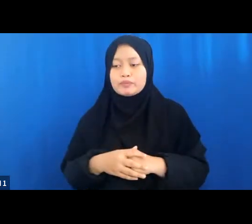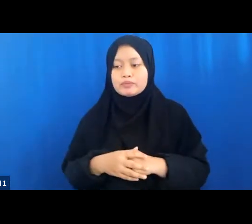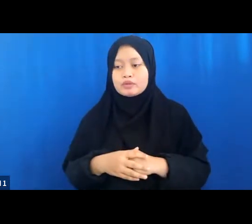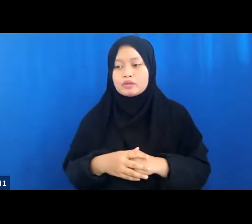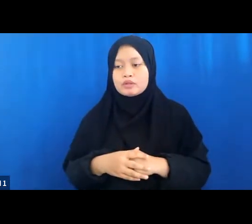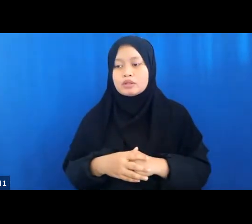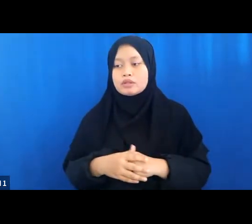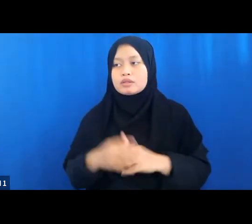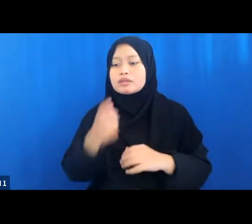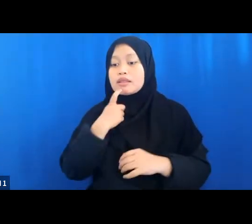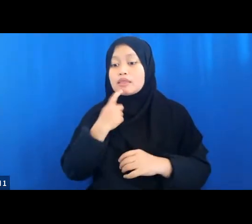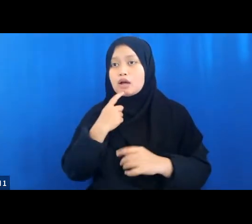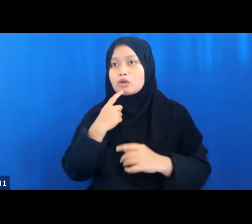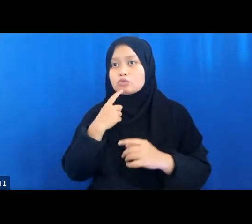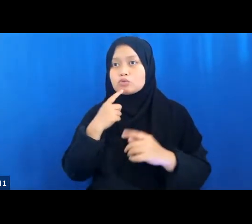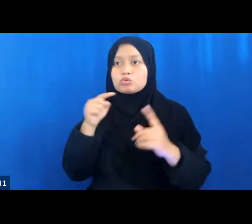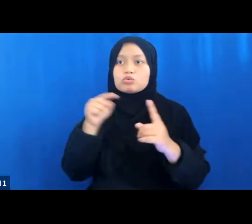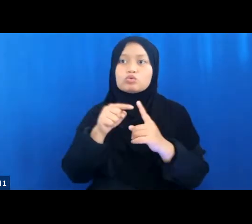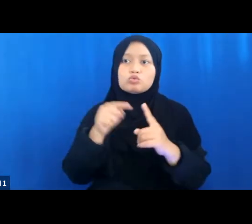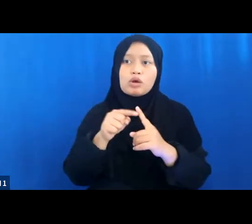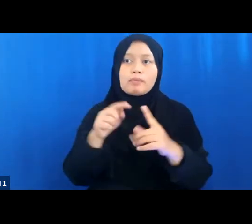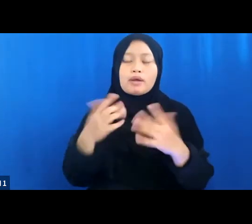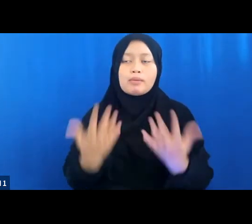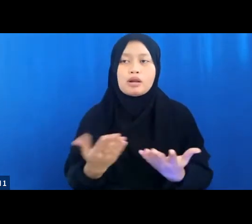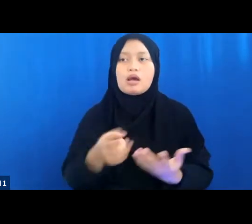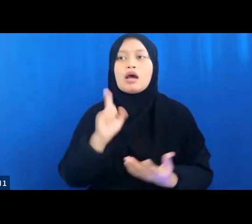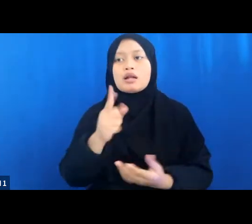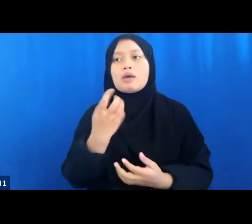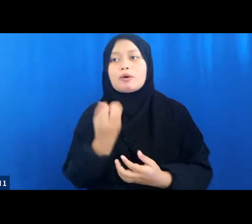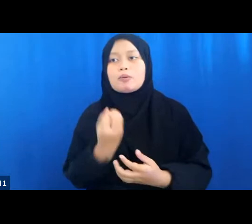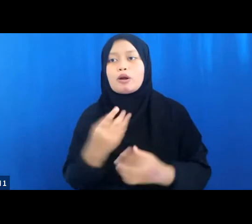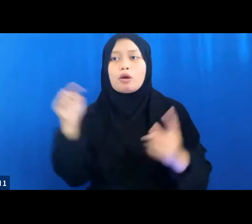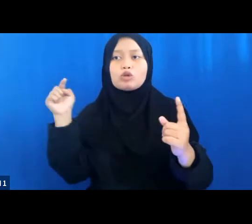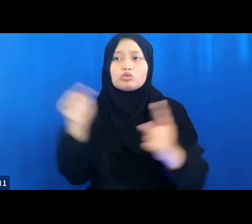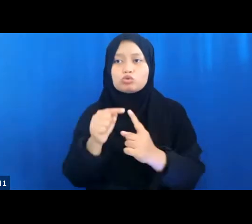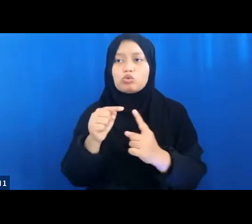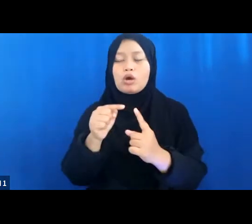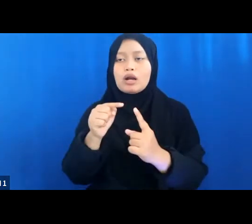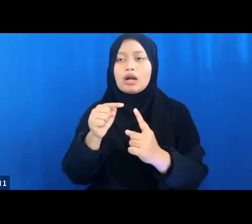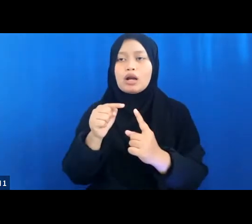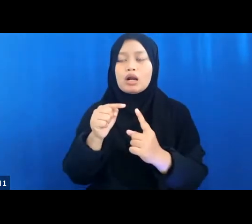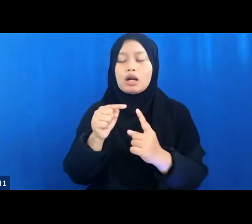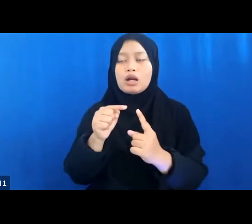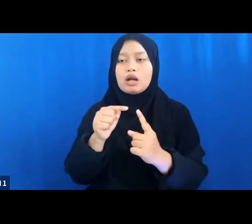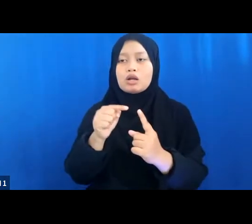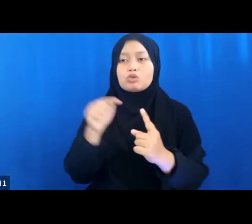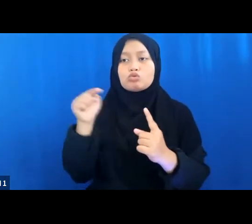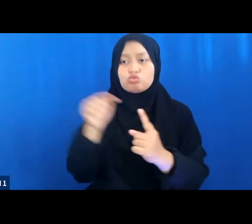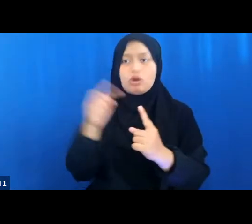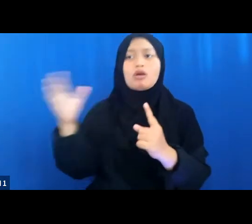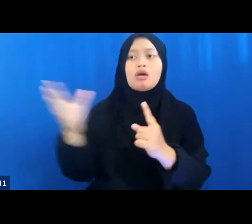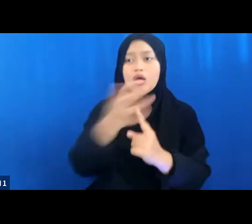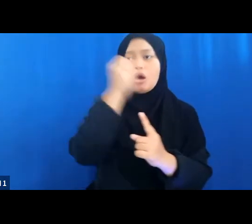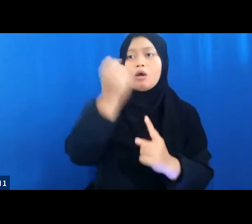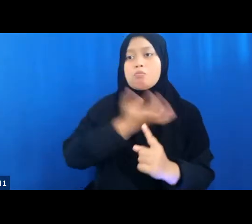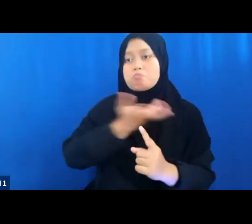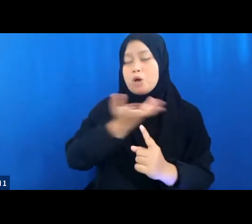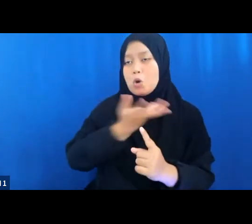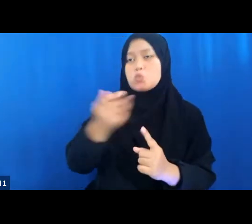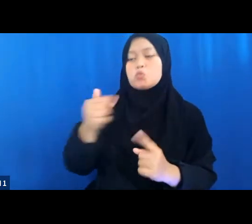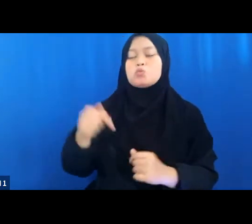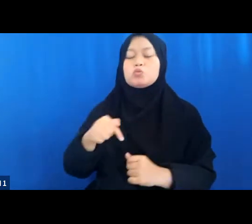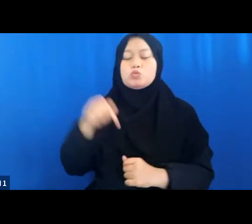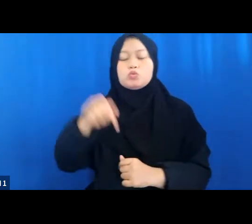terkait dengan tujuan ada beberapa tujuan yang kita ingin capai dalam hal webinar ini